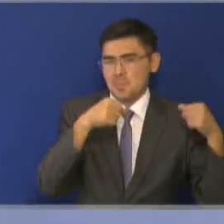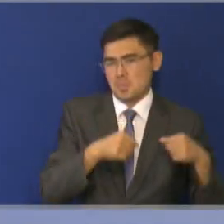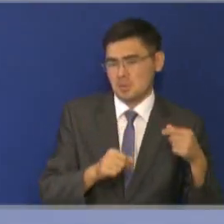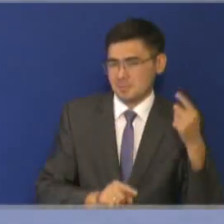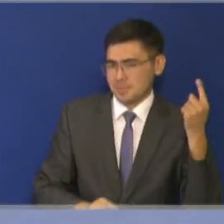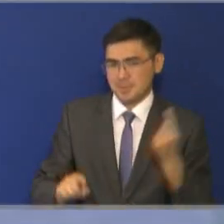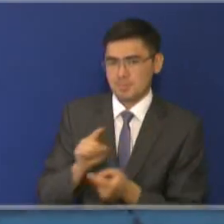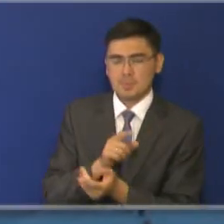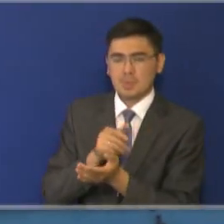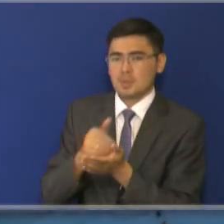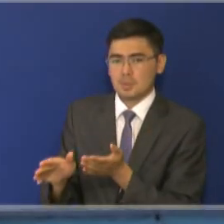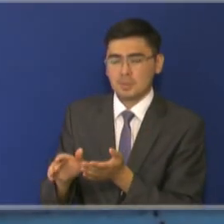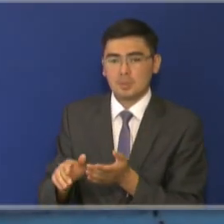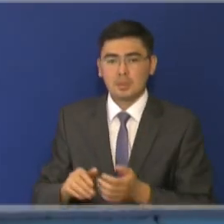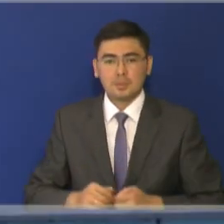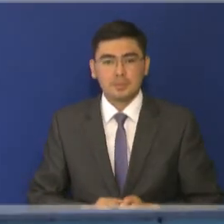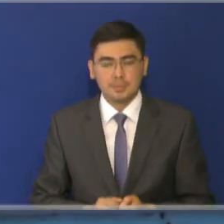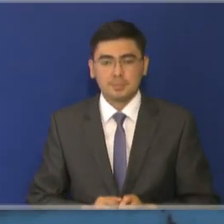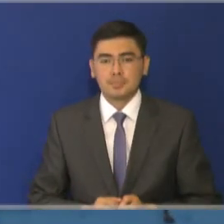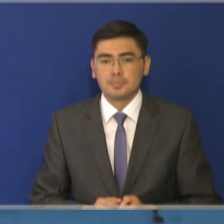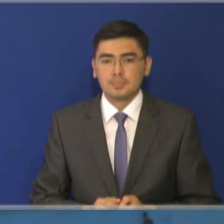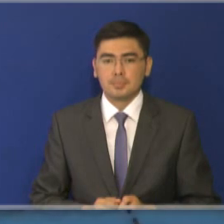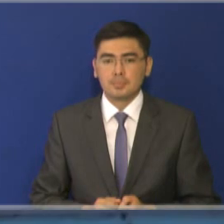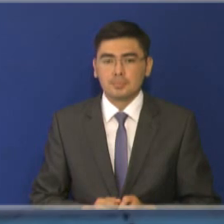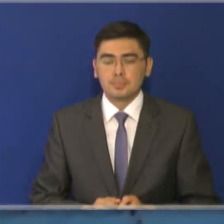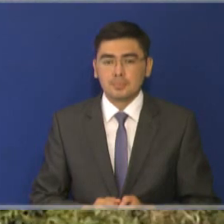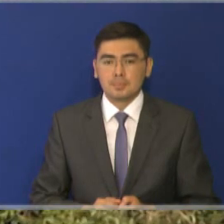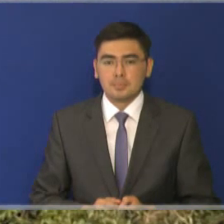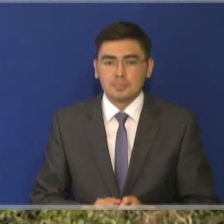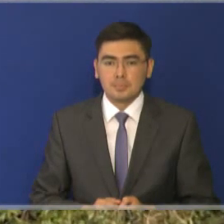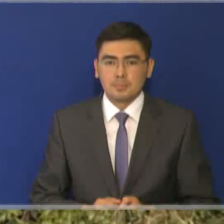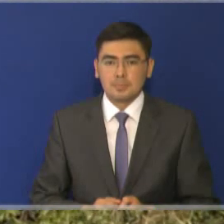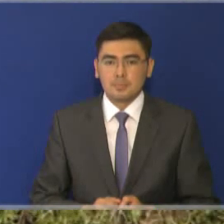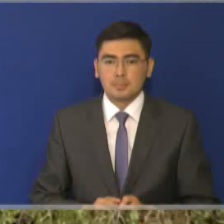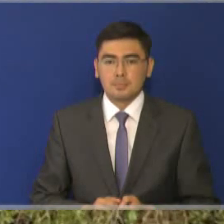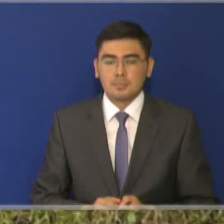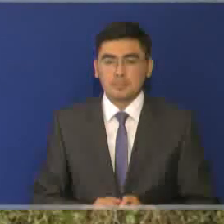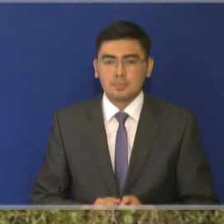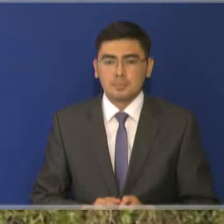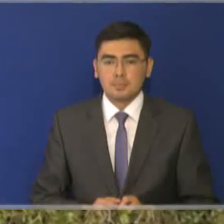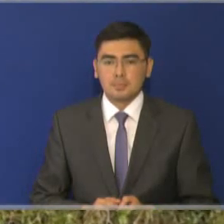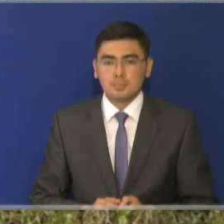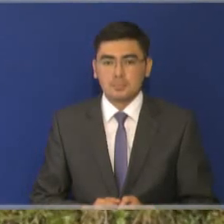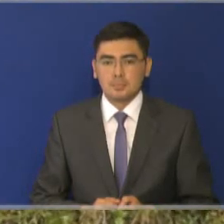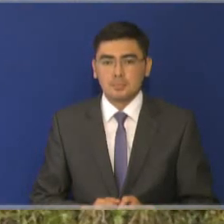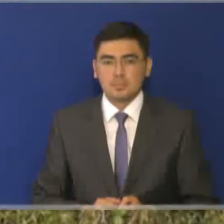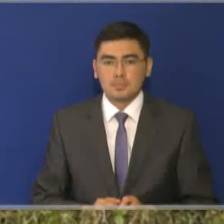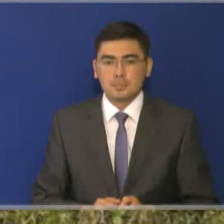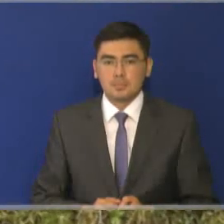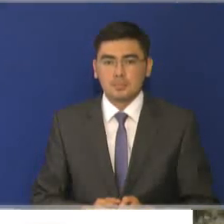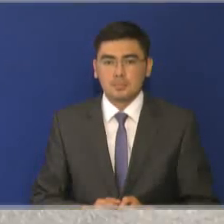ұйымда тұрғындарды күштеп ұстамайтындықтарын жеткізді. Бердібек Қарымбай, Бақытгүл Қазиез, Аслан Ертісбаев, Семей